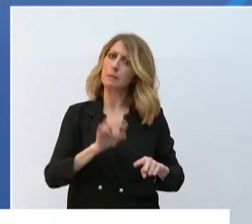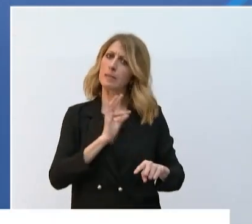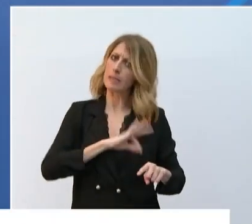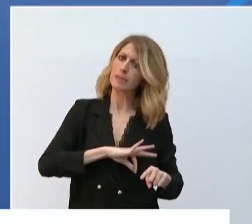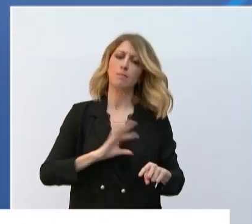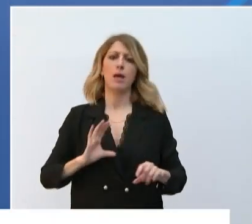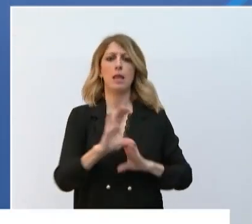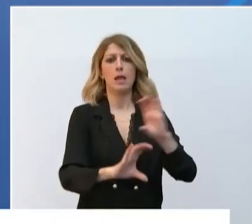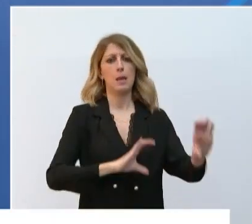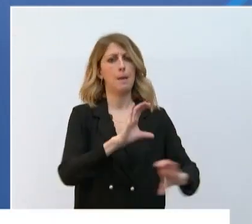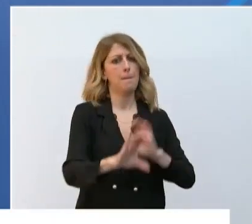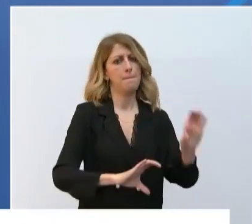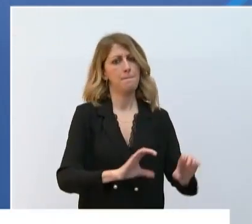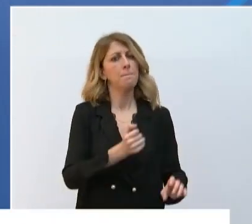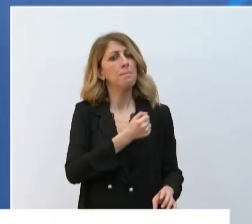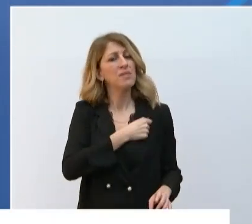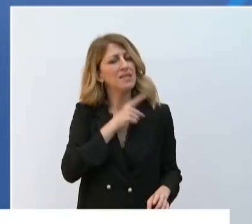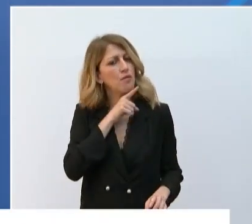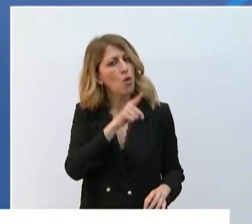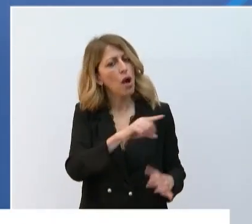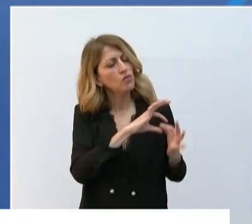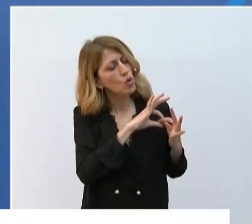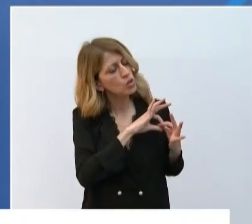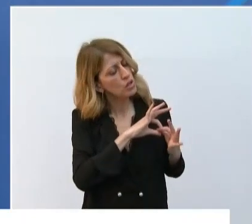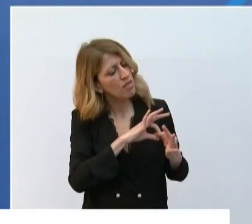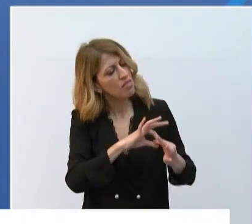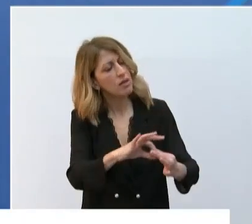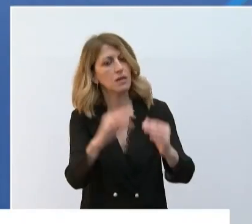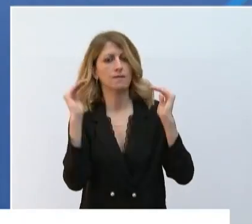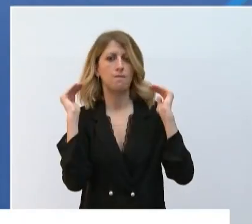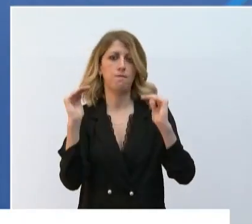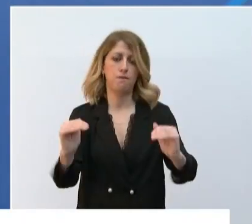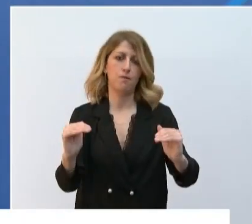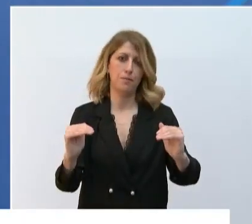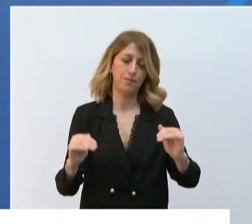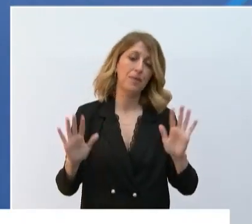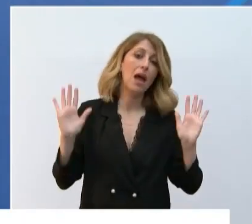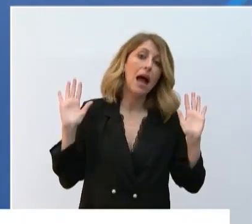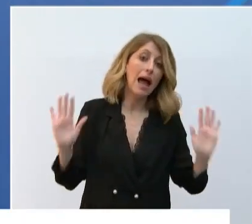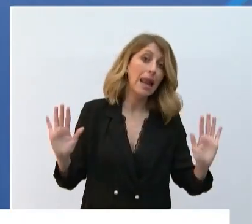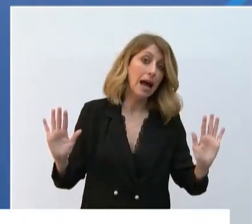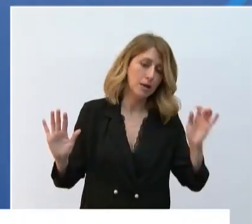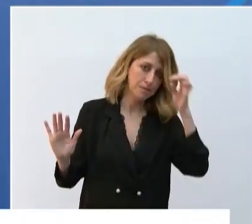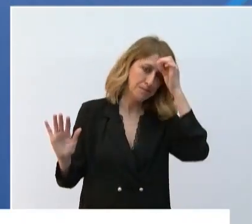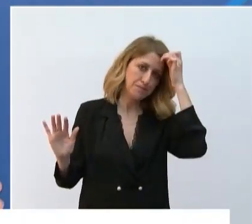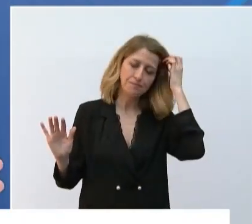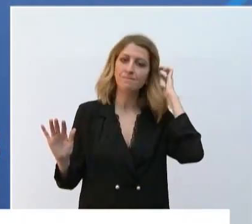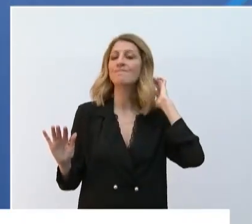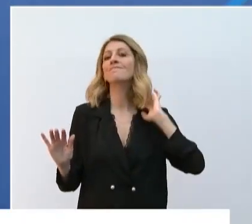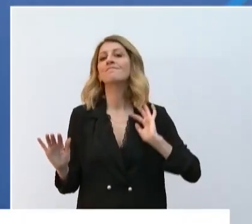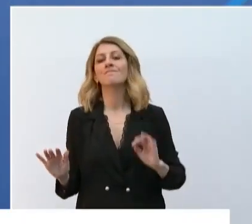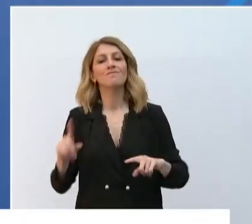αναντίθετα θα συνεχιστεί. Θέλω να τονίσω ότι σε καμία περίπτωση αυτή η εικόνα την